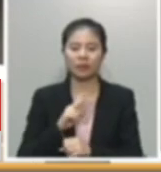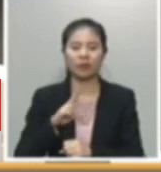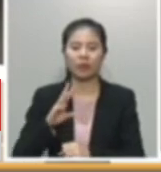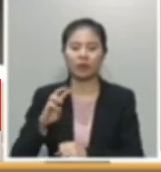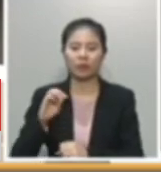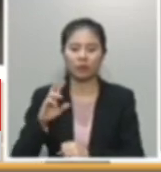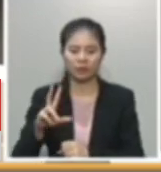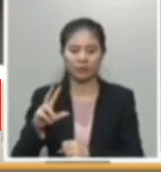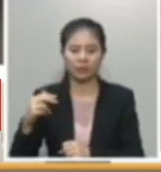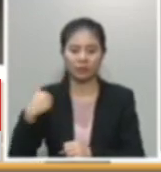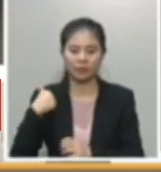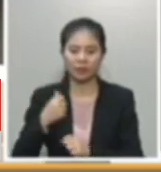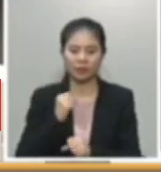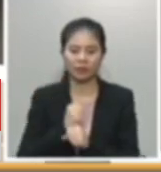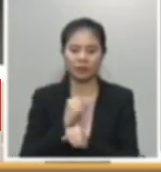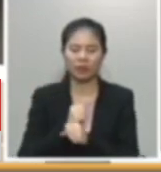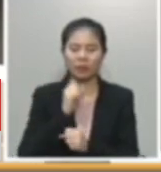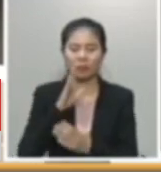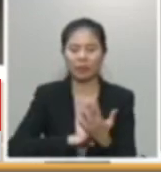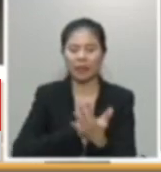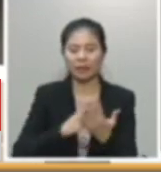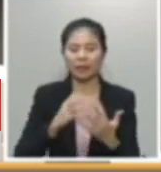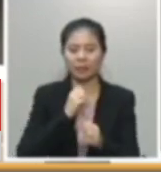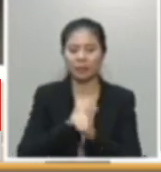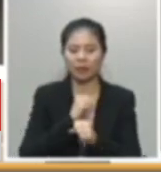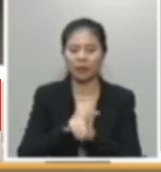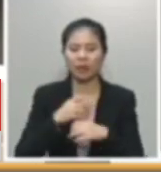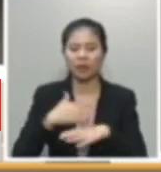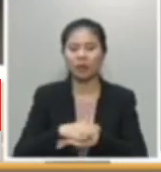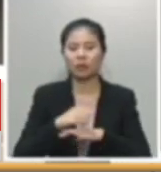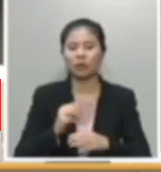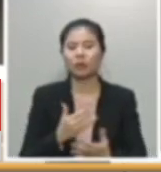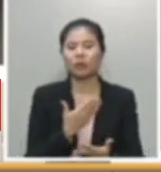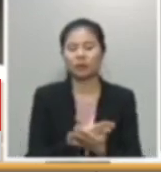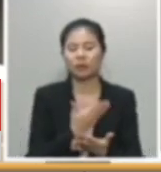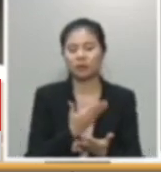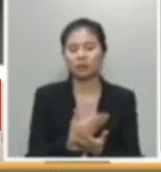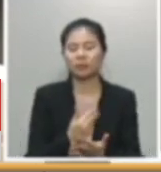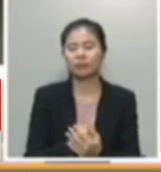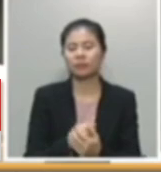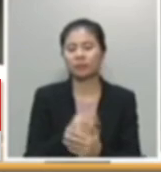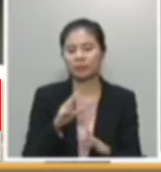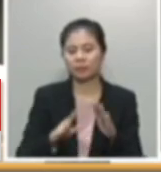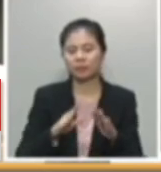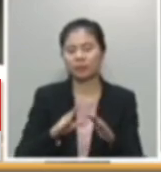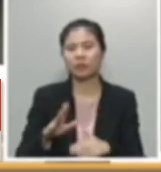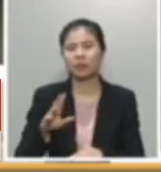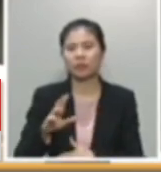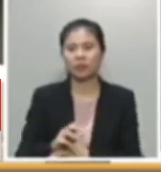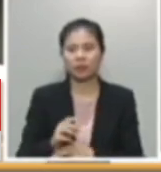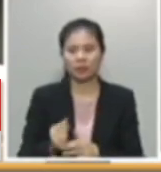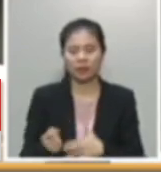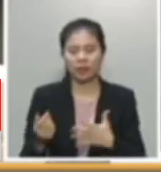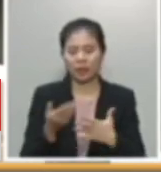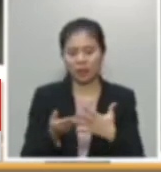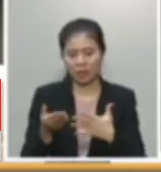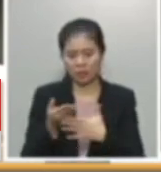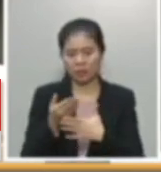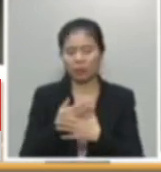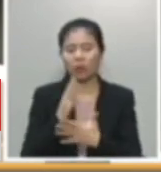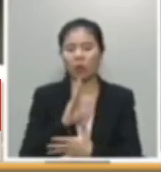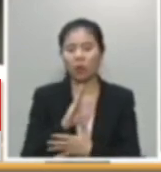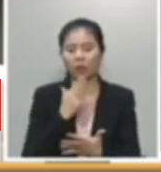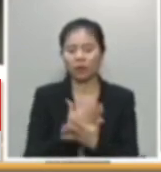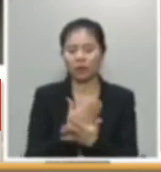2563โดยแผนงานบูรณาการได้รับจัดสรรงบประมาณสูงสุด5อันดับแรกๆของงบประม